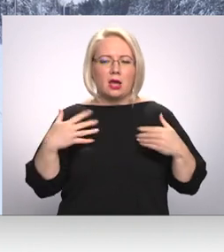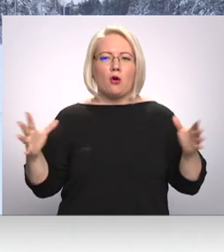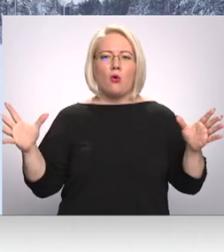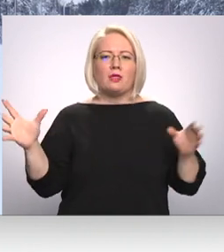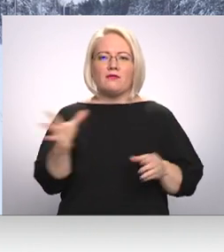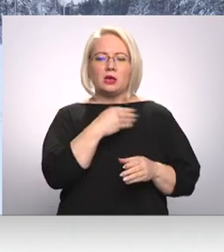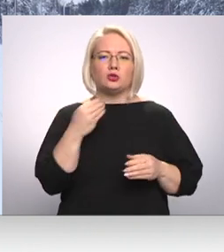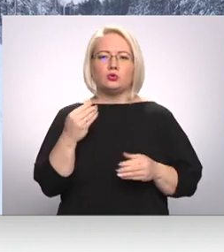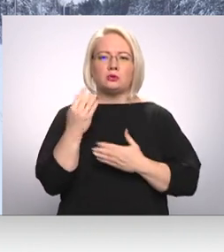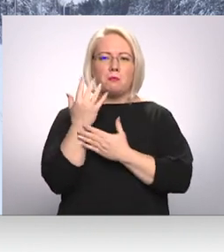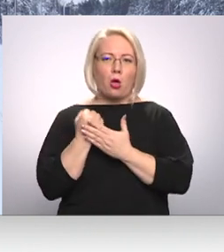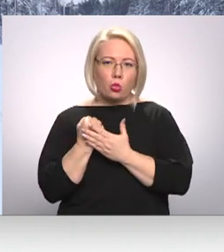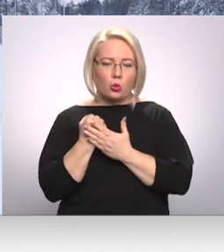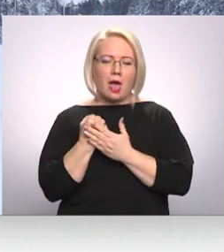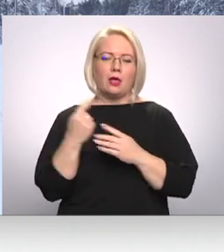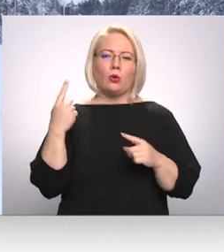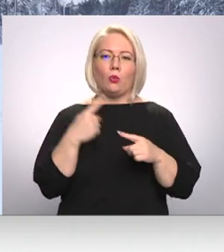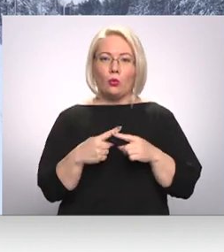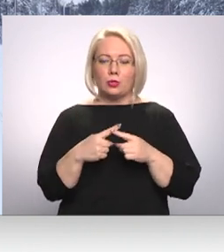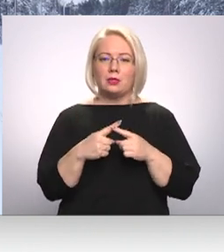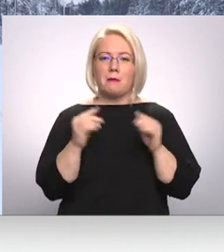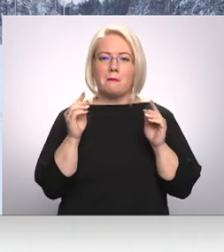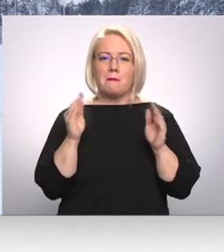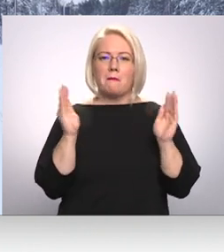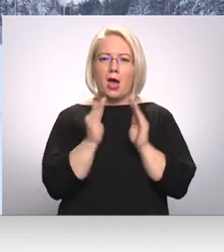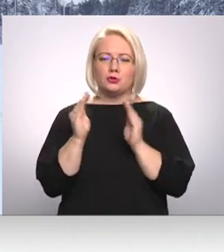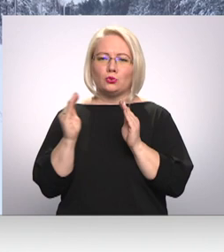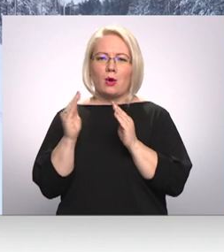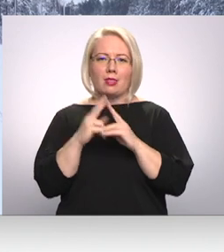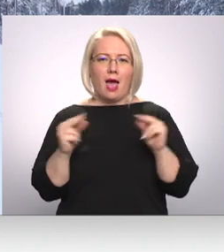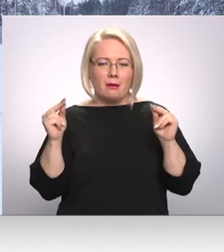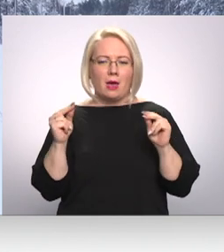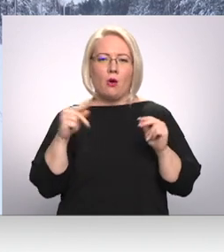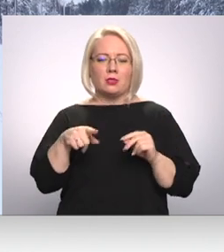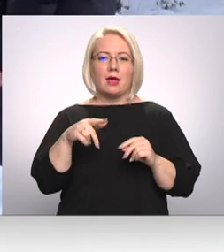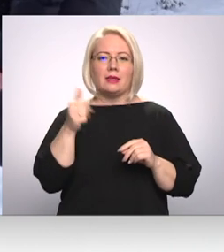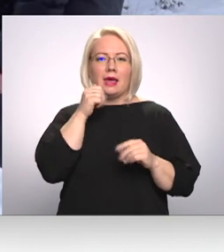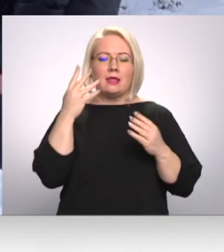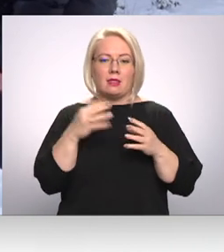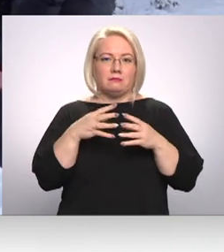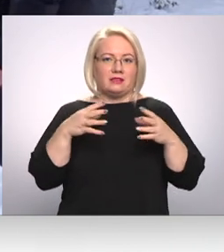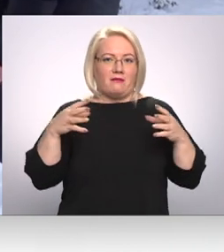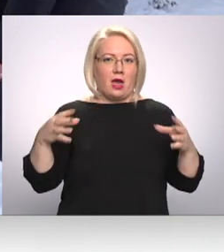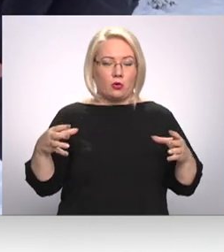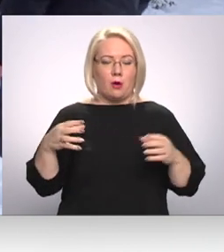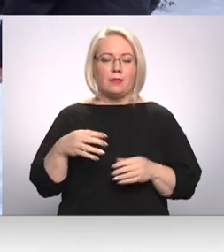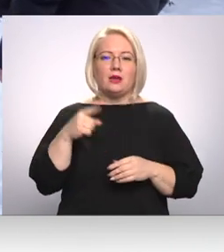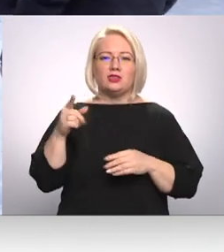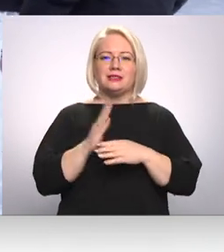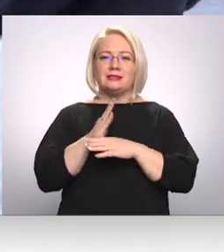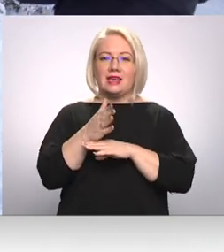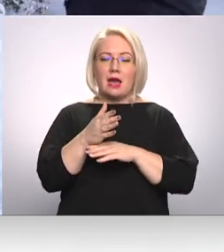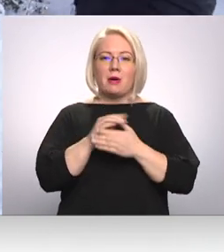sevī paturēt, tos mazos, un tad viņi krājās, un tā ikdiena arī ir daudz, daudz saulainā. Ovišu draugu kopa